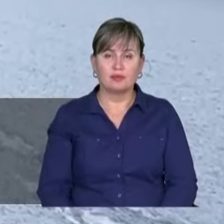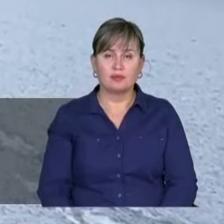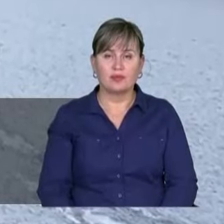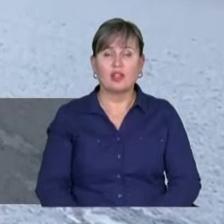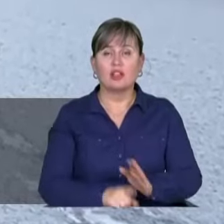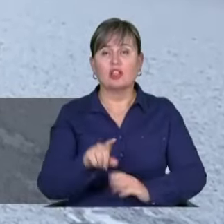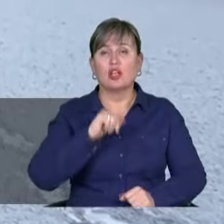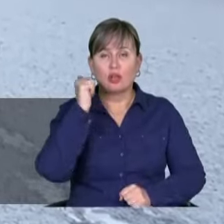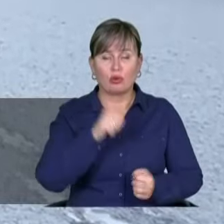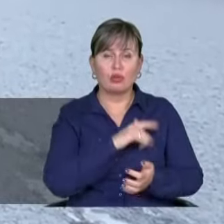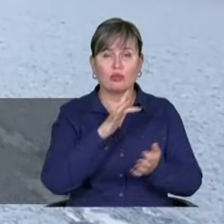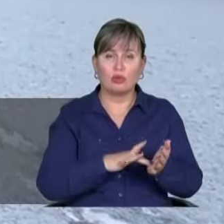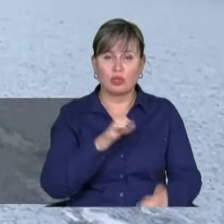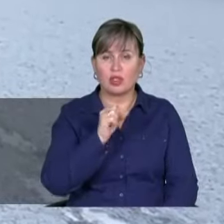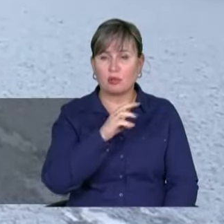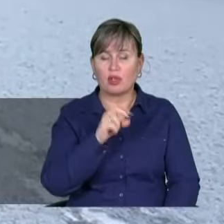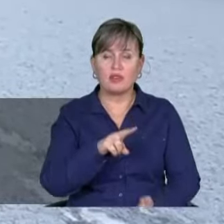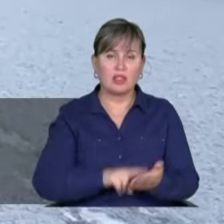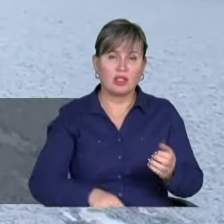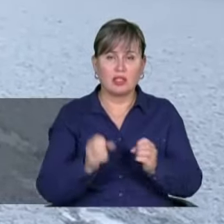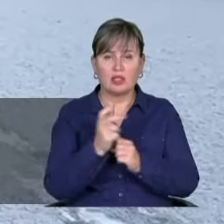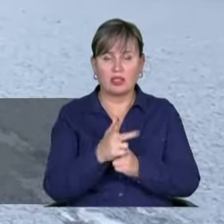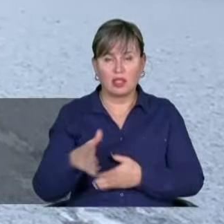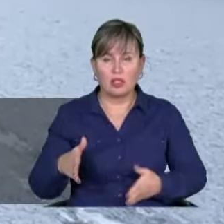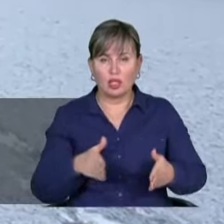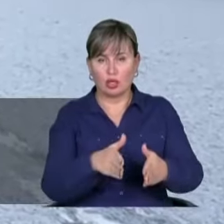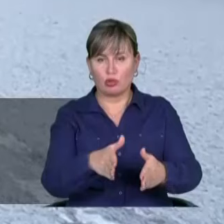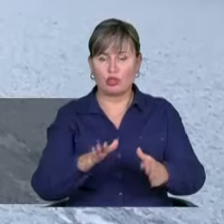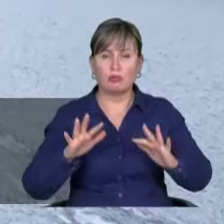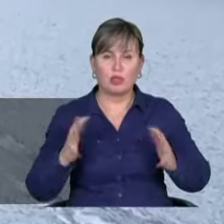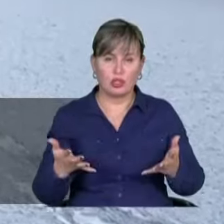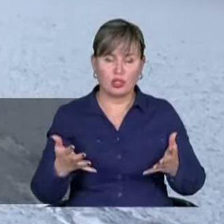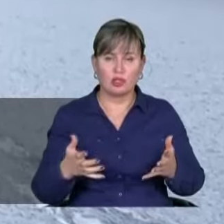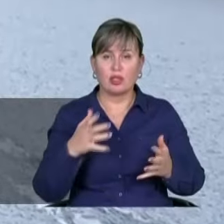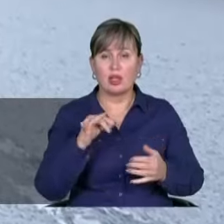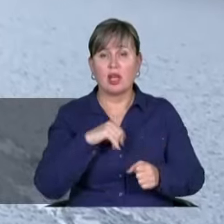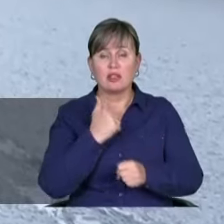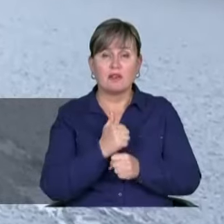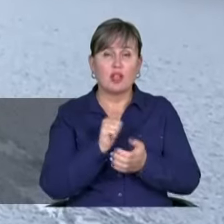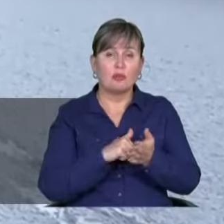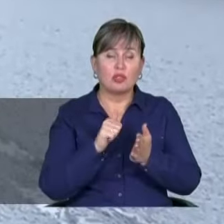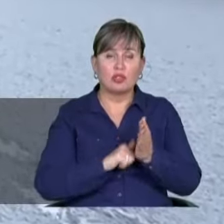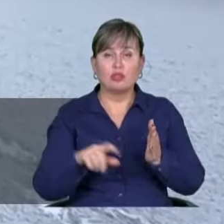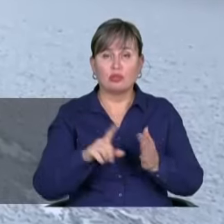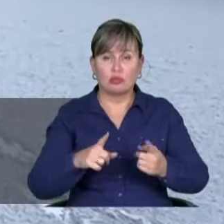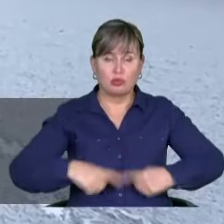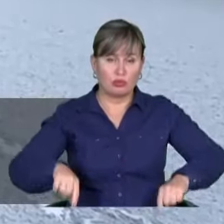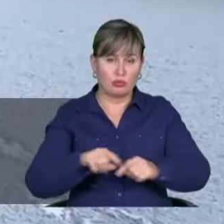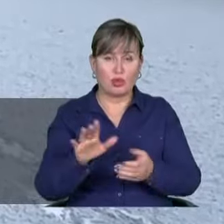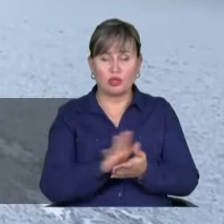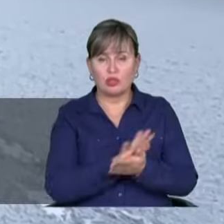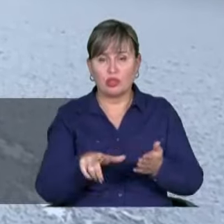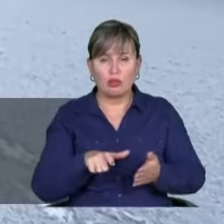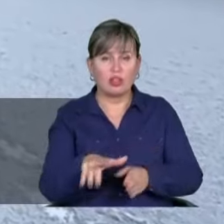С начала года в городе Сатпаев зарегистрировано 13 дорожно-транспортных происшествий. Основная причина в том, что подрядчик по очистке дорог